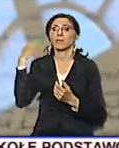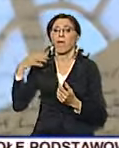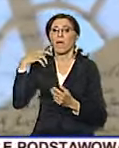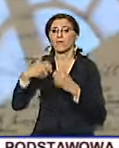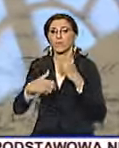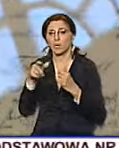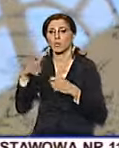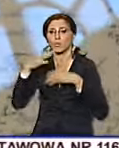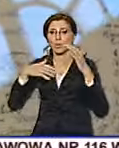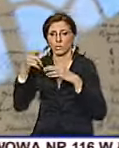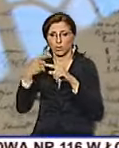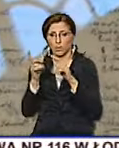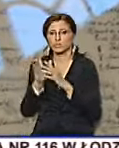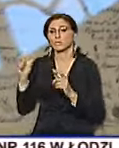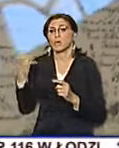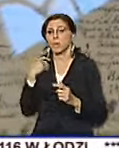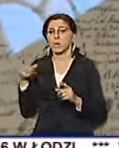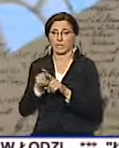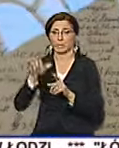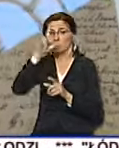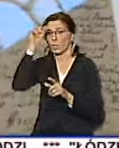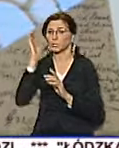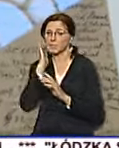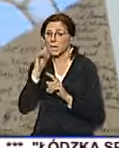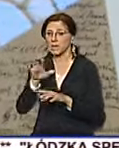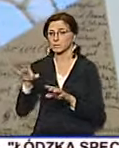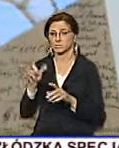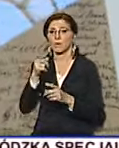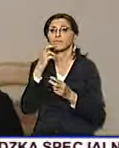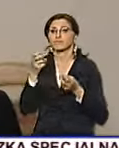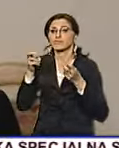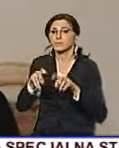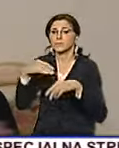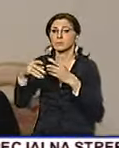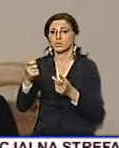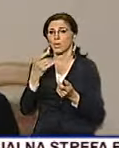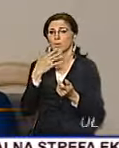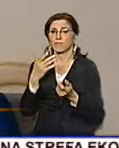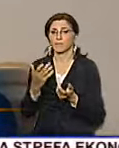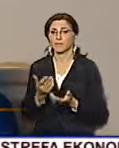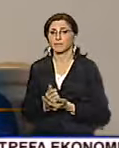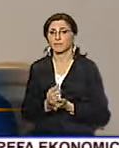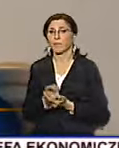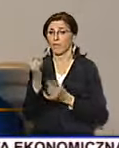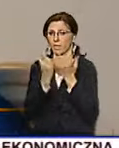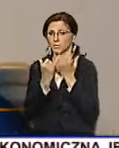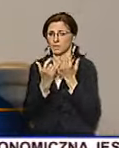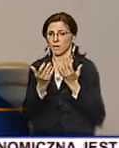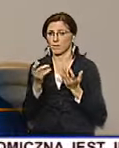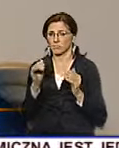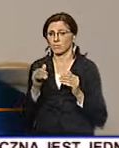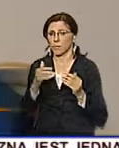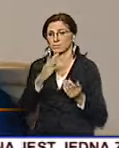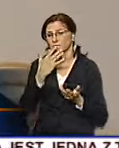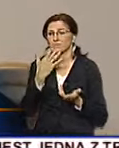się nie tylko budowniczy kościoła, ale też mieszkańcy miasta. Twórcy przesłania zdają się nam mówić coś takiego. Jeżeli mogę pokusić